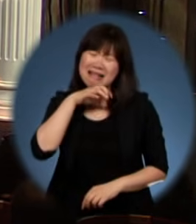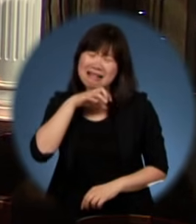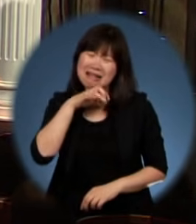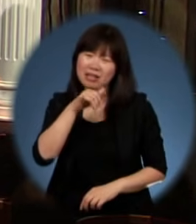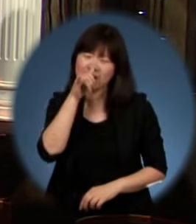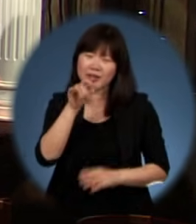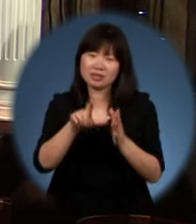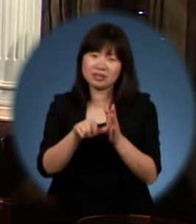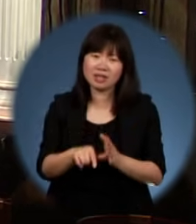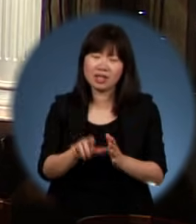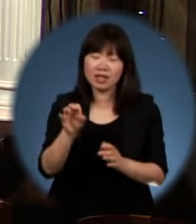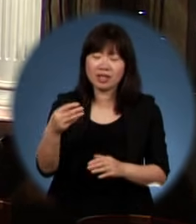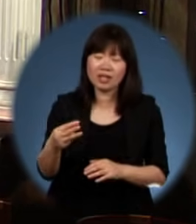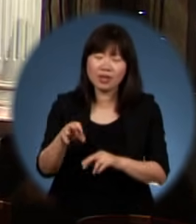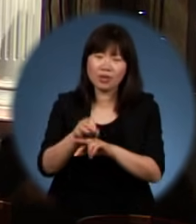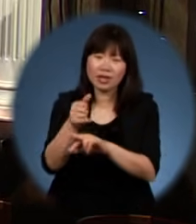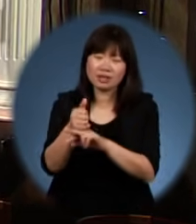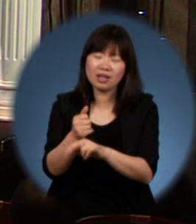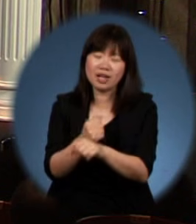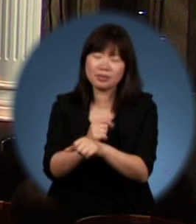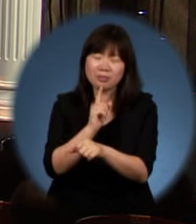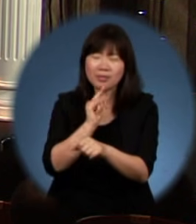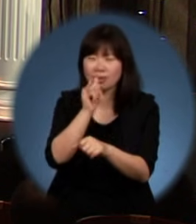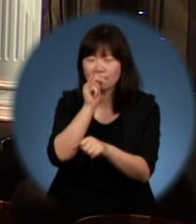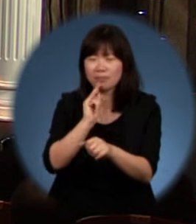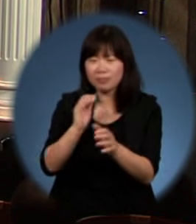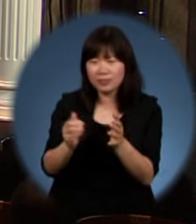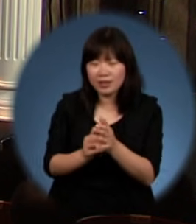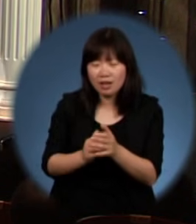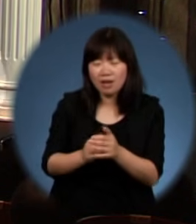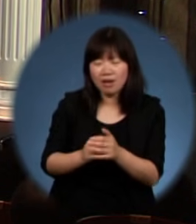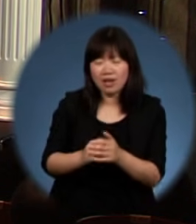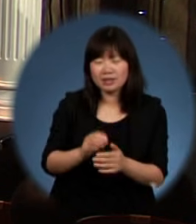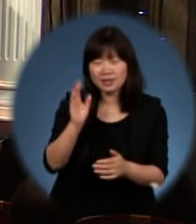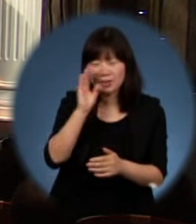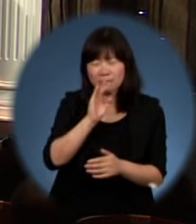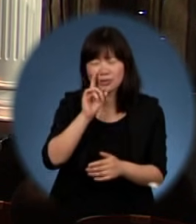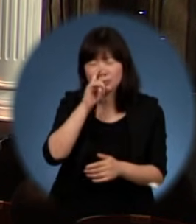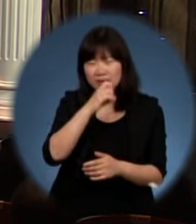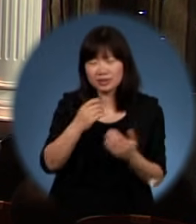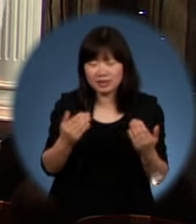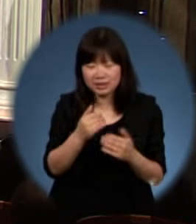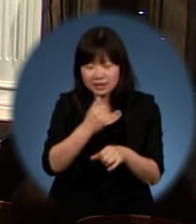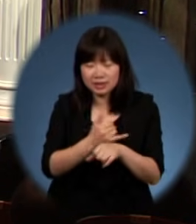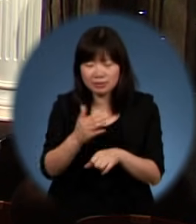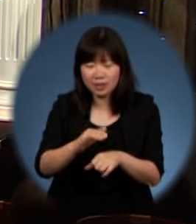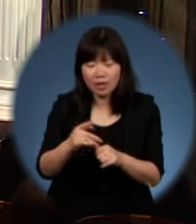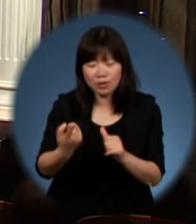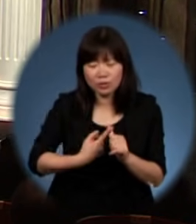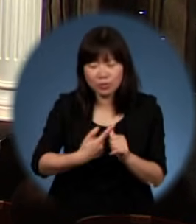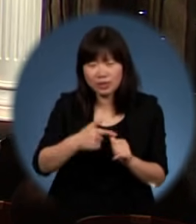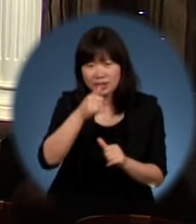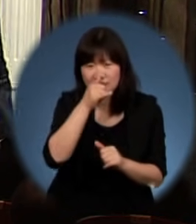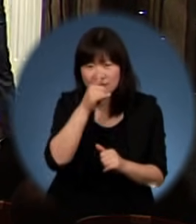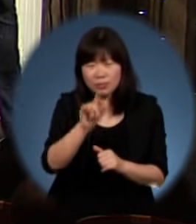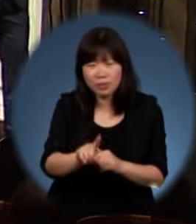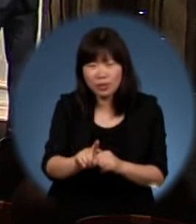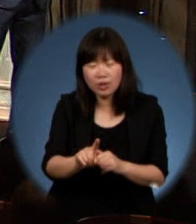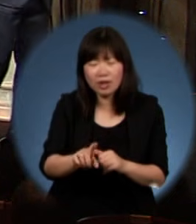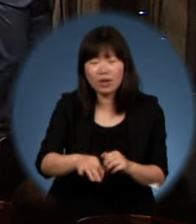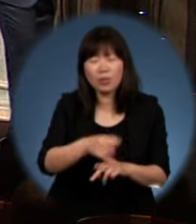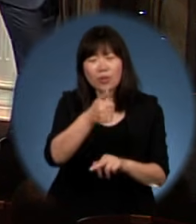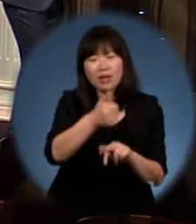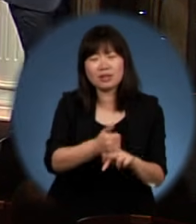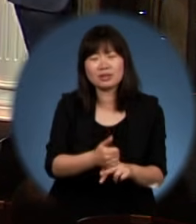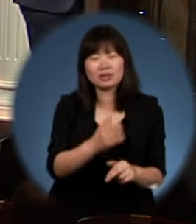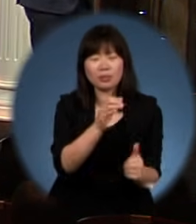그때 알렉산드로스가 하는 말이 있습니다 뭐죠 궂은 일을 하고도 아 좋은 일을 하고도 요걸 먹는 것은 제왕의